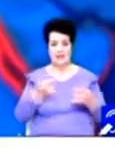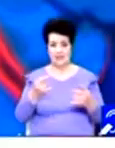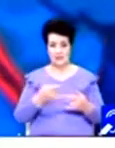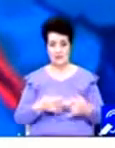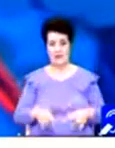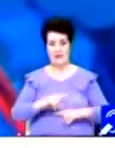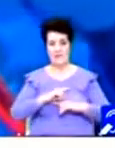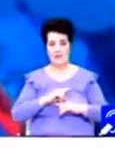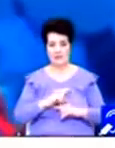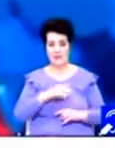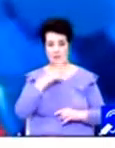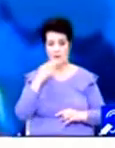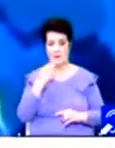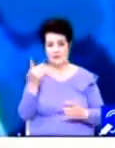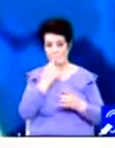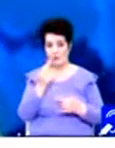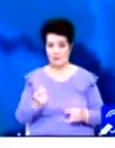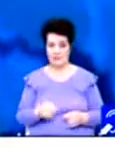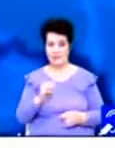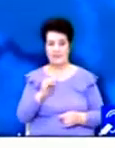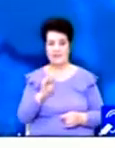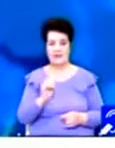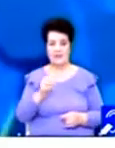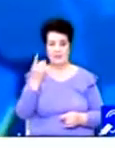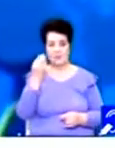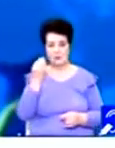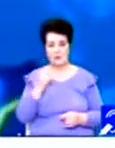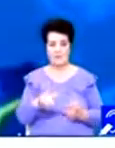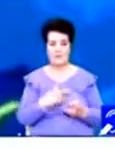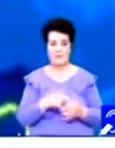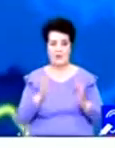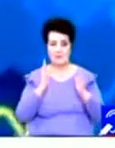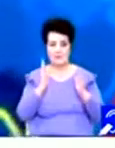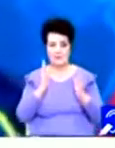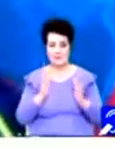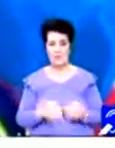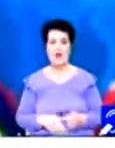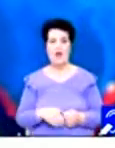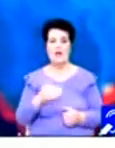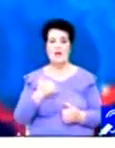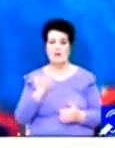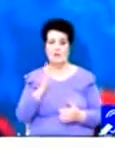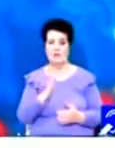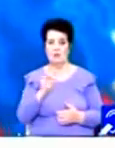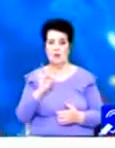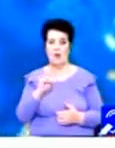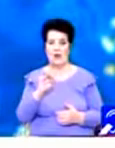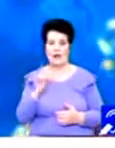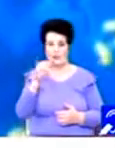Telejurnalul a ajuns la final. Mai multe informații găsiți pe tvremoldova.md sau pe pagina noastră de Facebook. Eu sunt Victoria